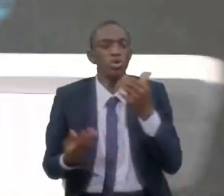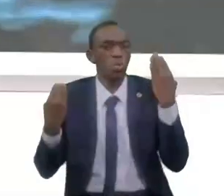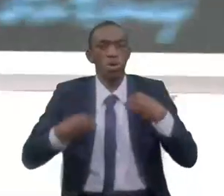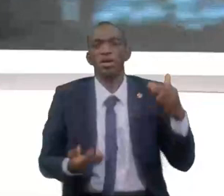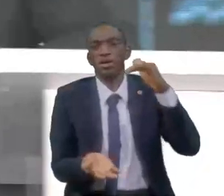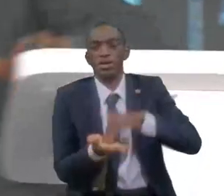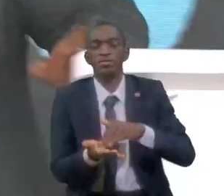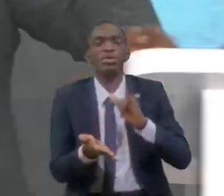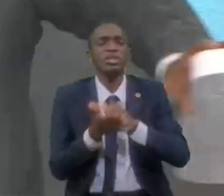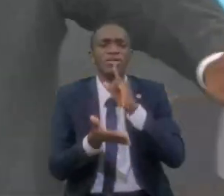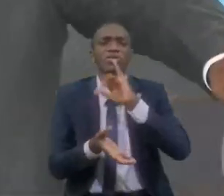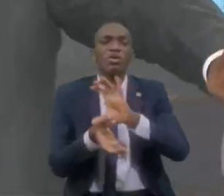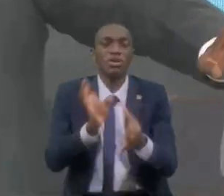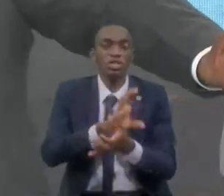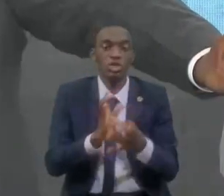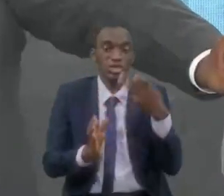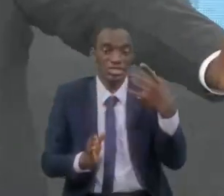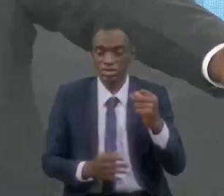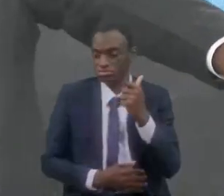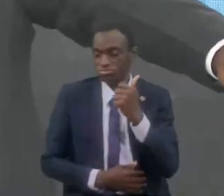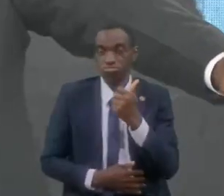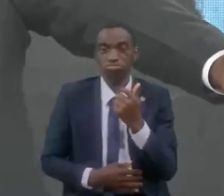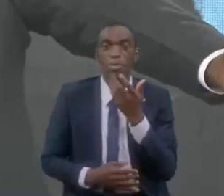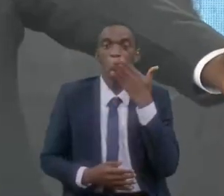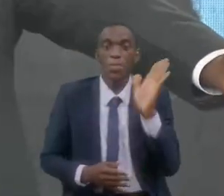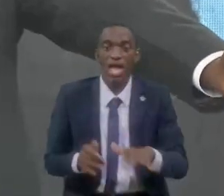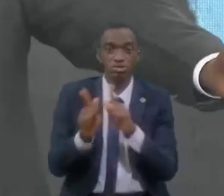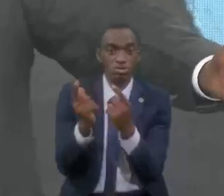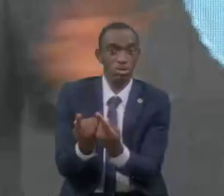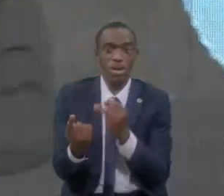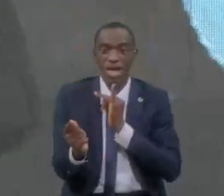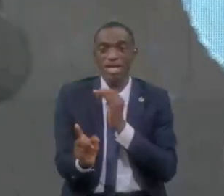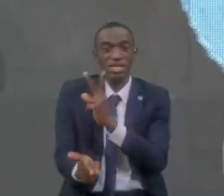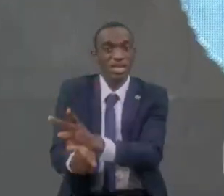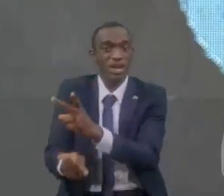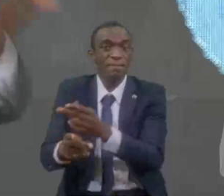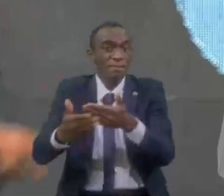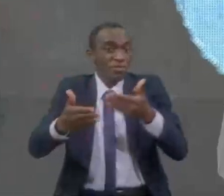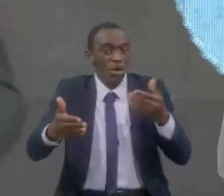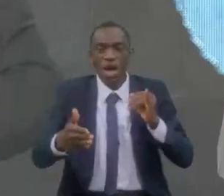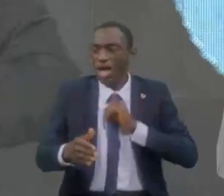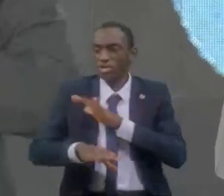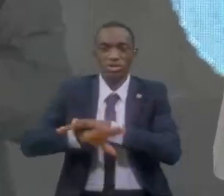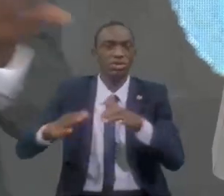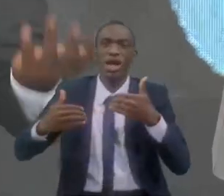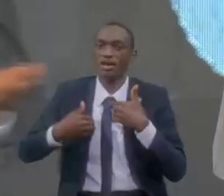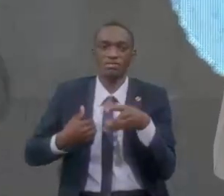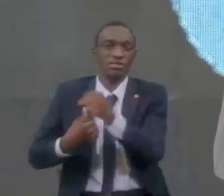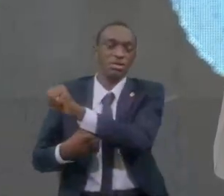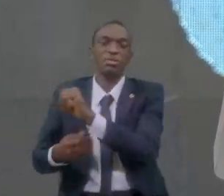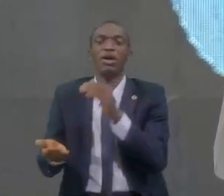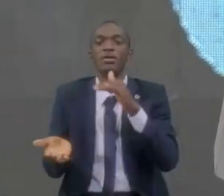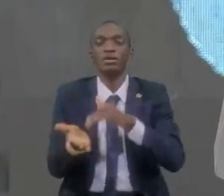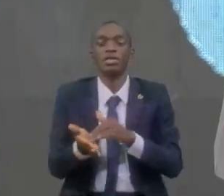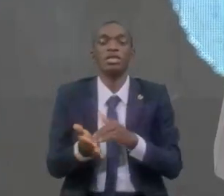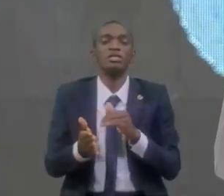Les gangs avec qui que je fréquentais, je ne les fréquente plus. Ça, c'est la conversion. Il n'y a pas de